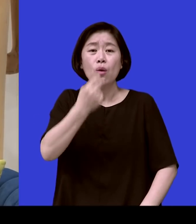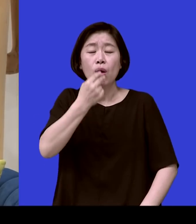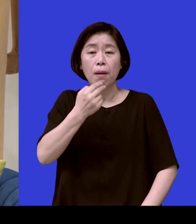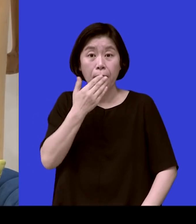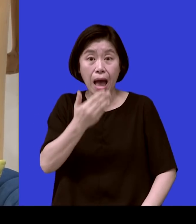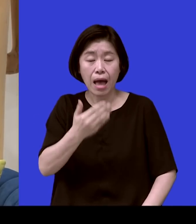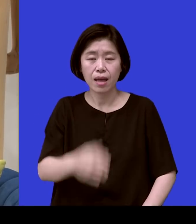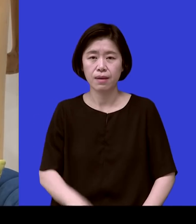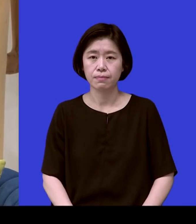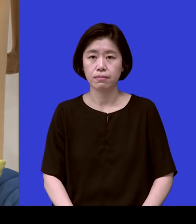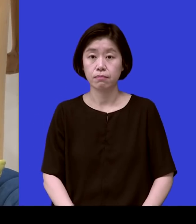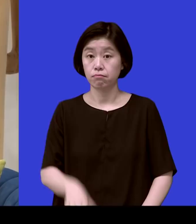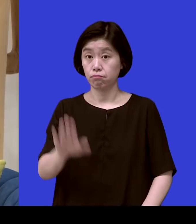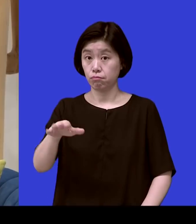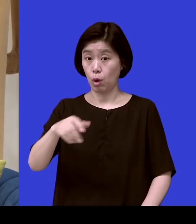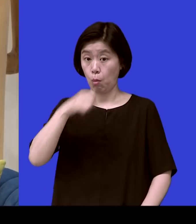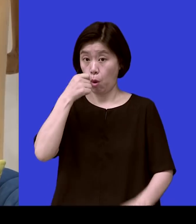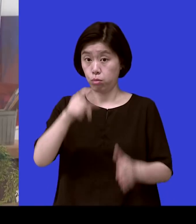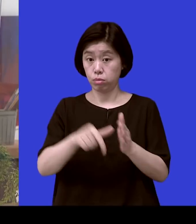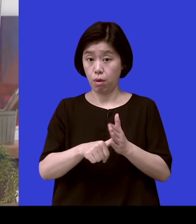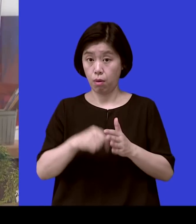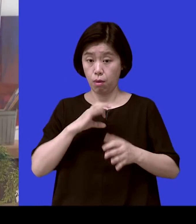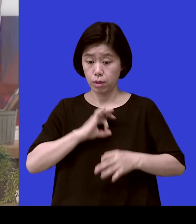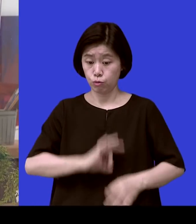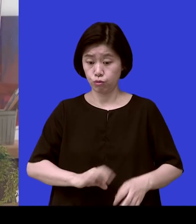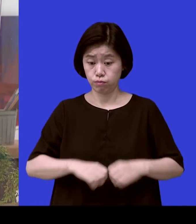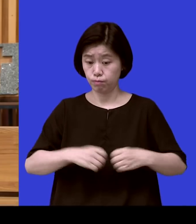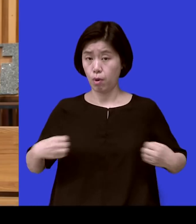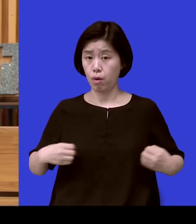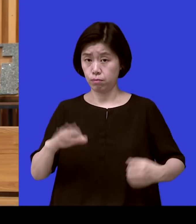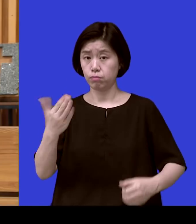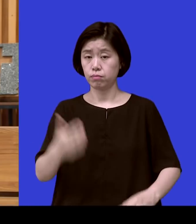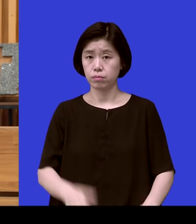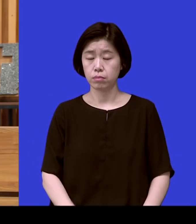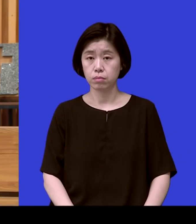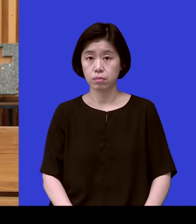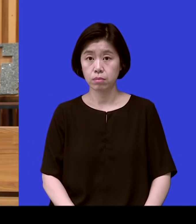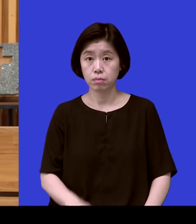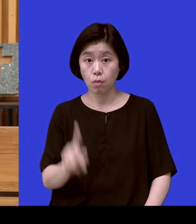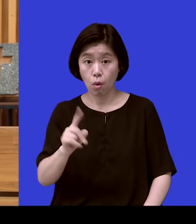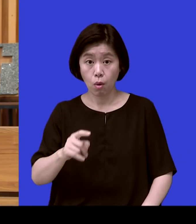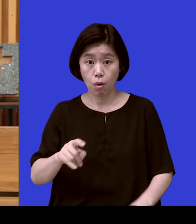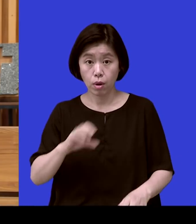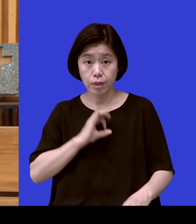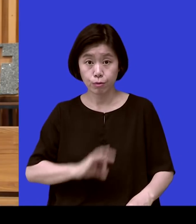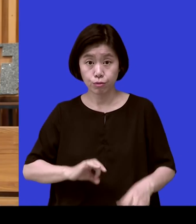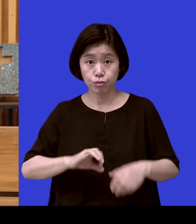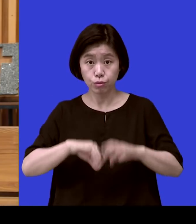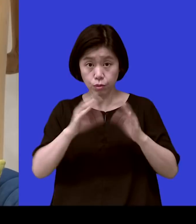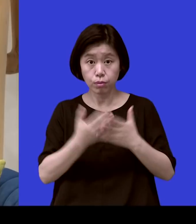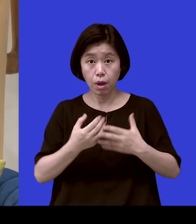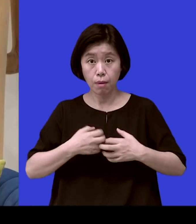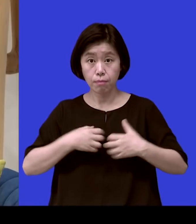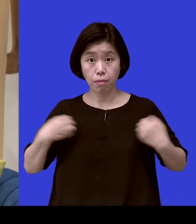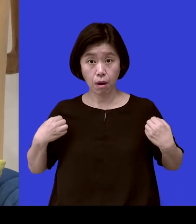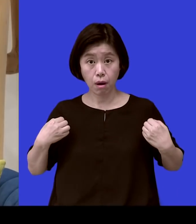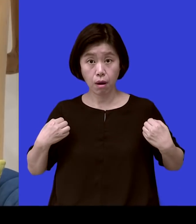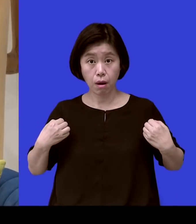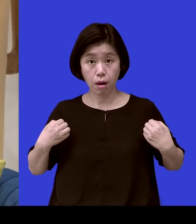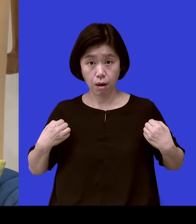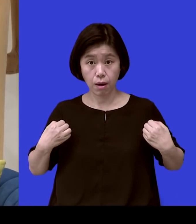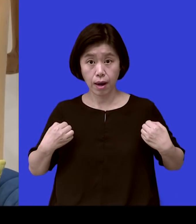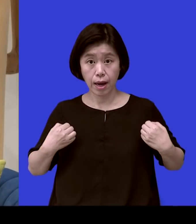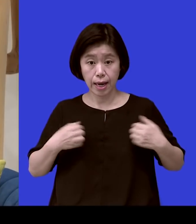그랬더니 밥 먹을 땐요 열고 먹어요. 어떻게 열어? 뭘 옷을 다 그냥. 근데 아니, 옷을 여학교에?